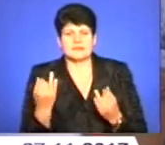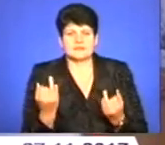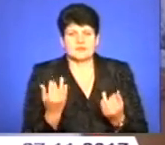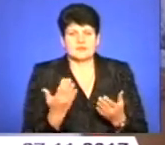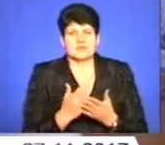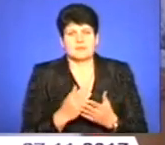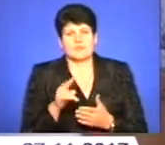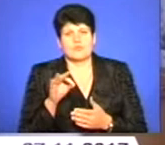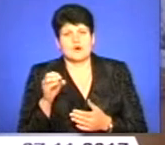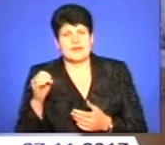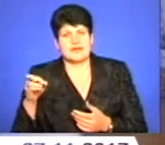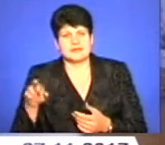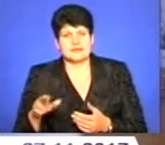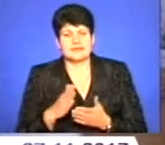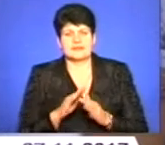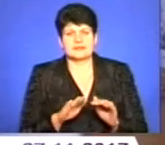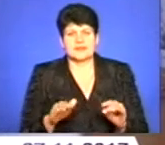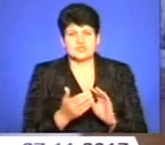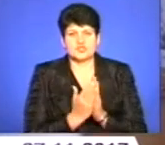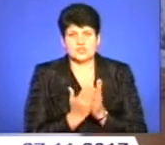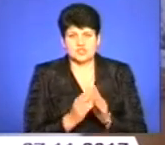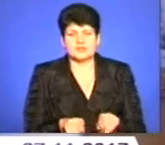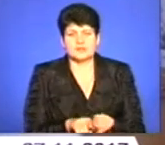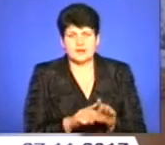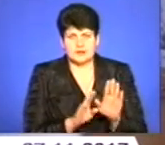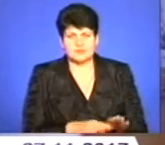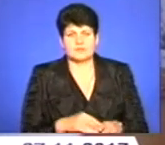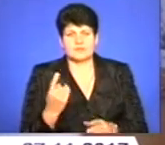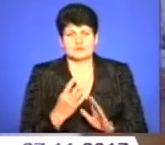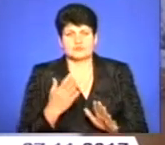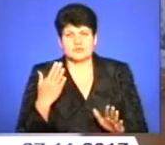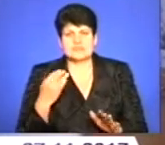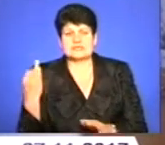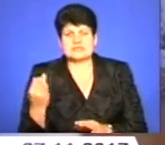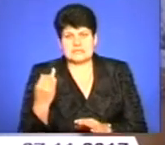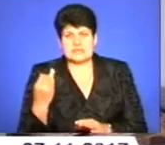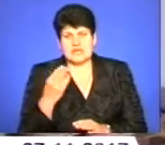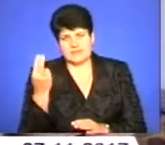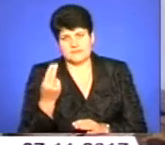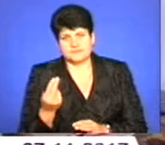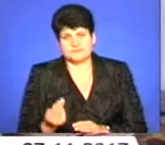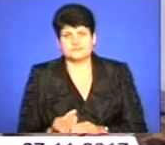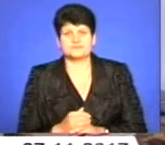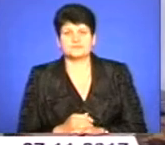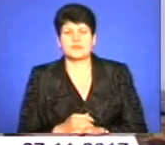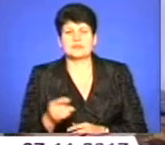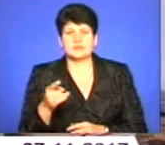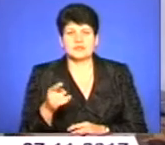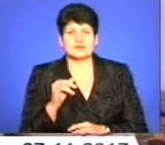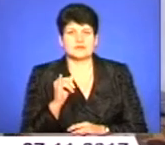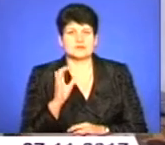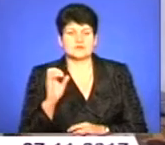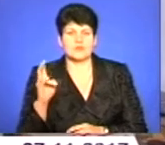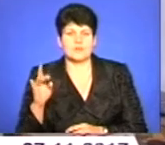є поезії, є дитячі книжки, так само, в першу чергу дитячі, якісь більш-менш цікаві ілюстровані. Тернополянка Ірина